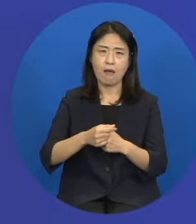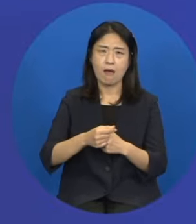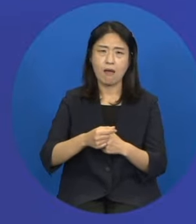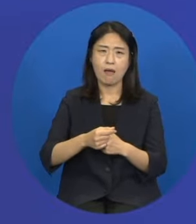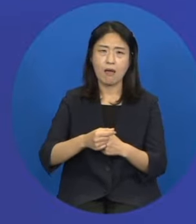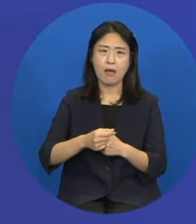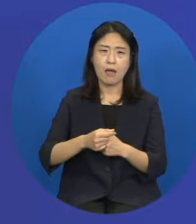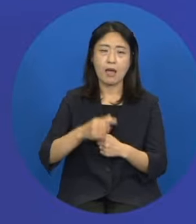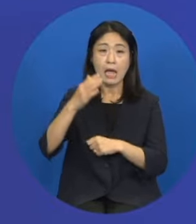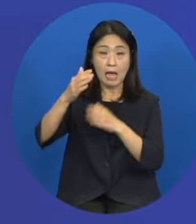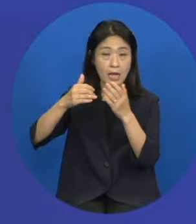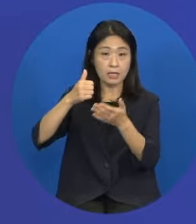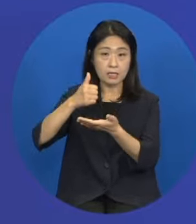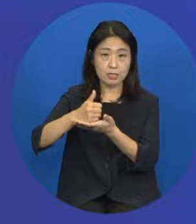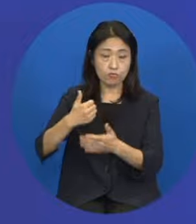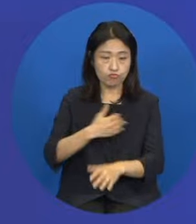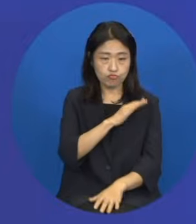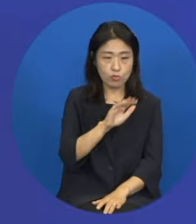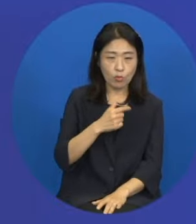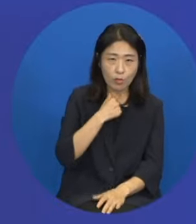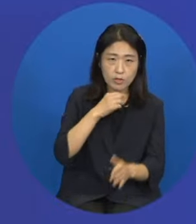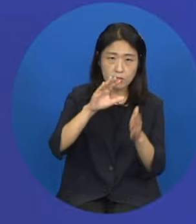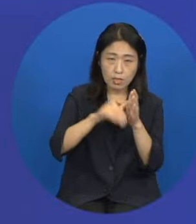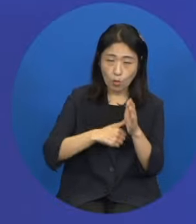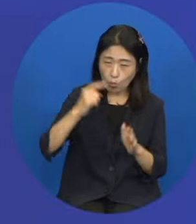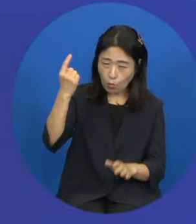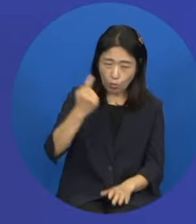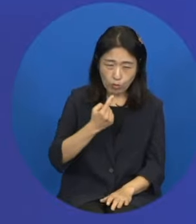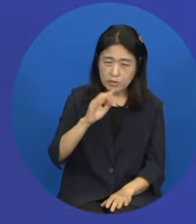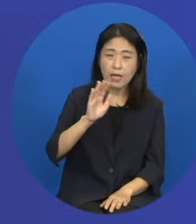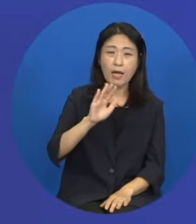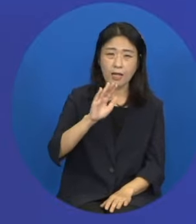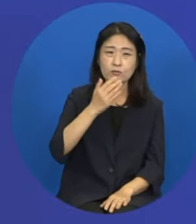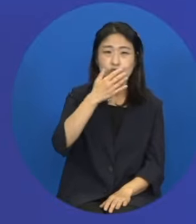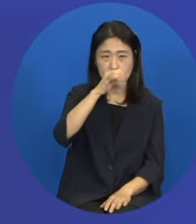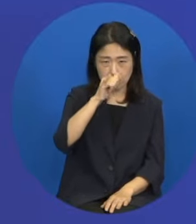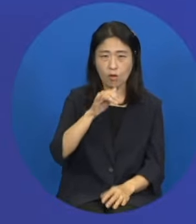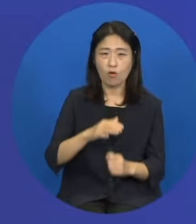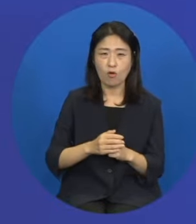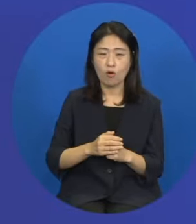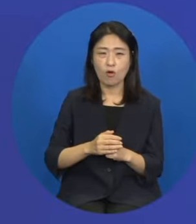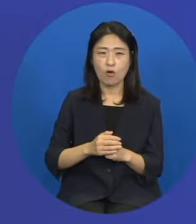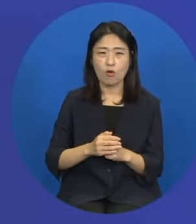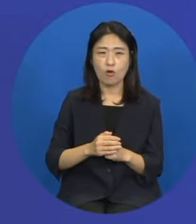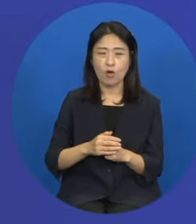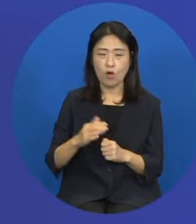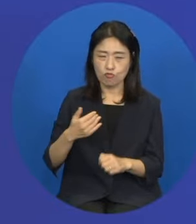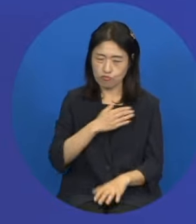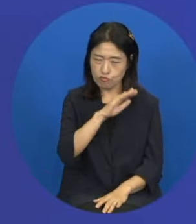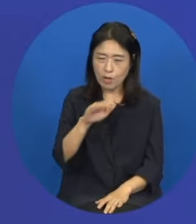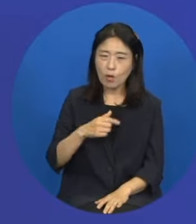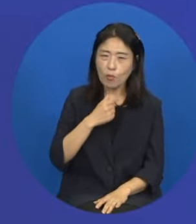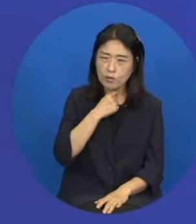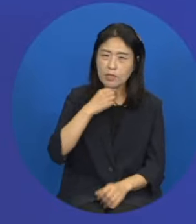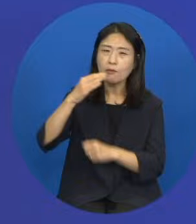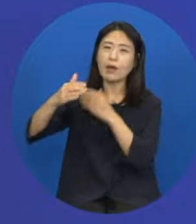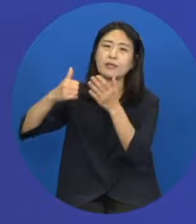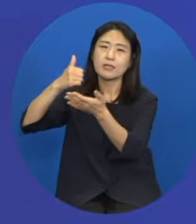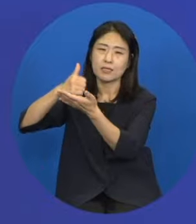원하실 때 안 오실 수도 있어요. 우리가 원하실 때 역사하지 않으실 수도 있는데